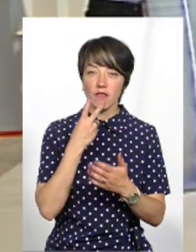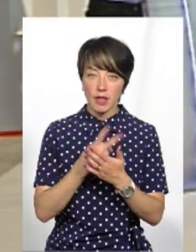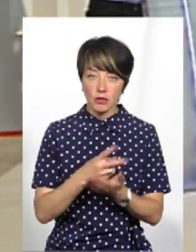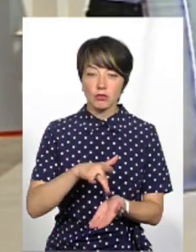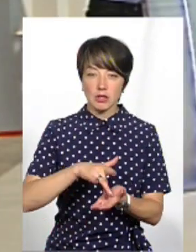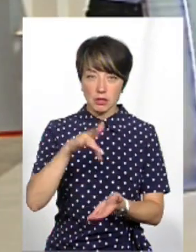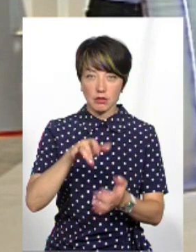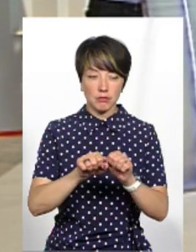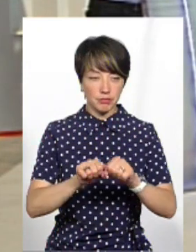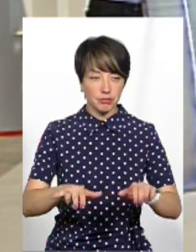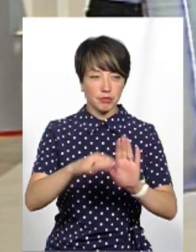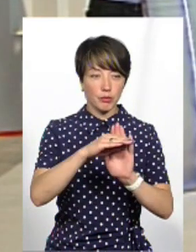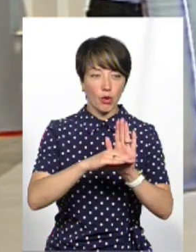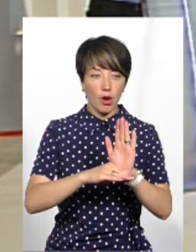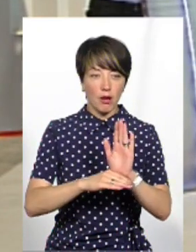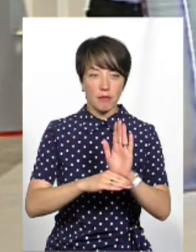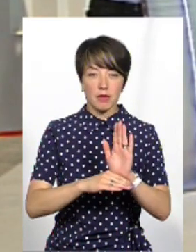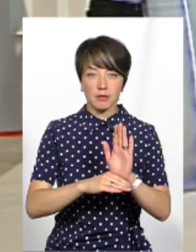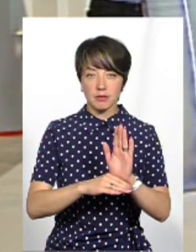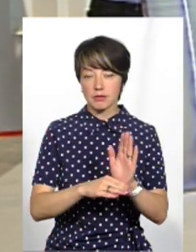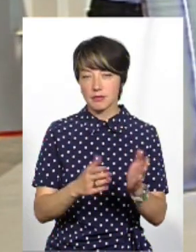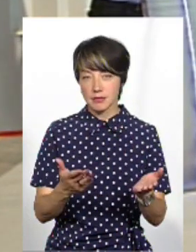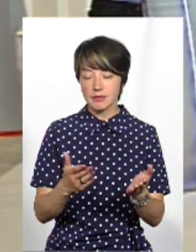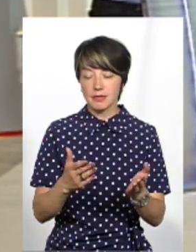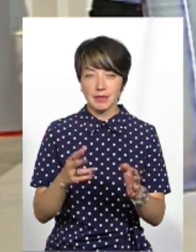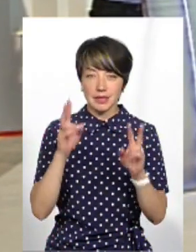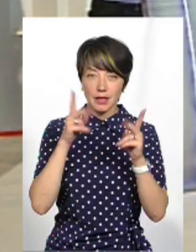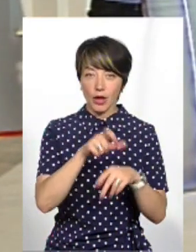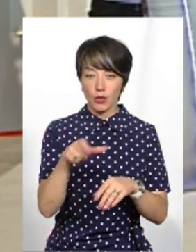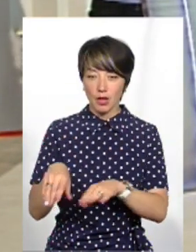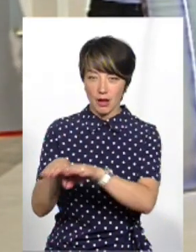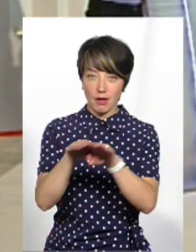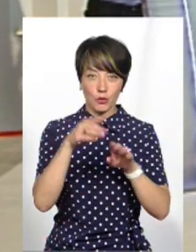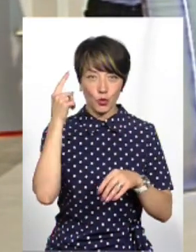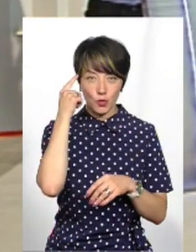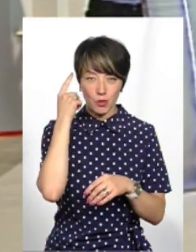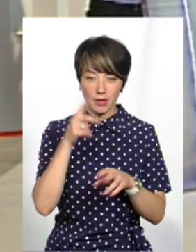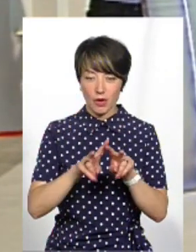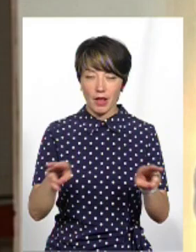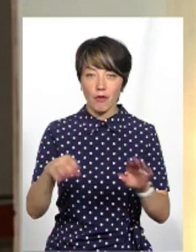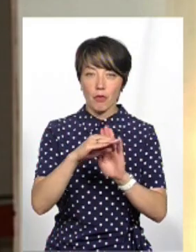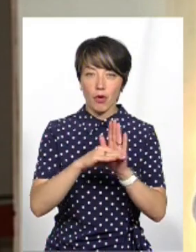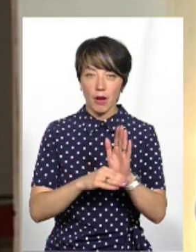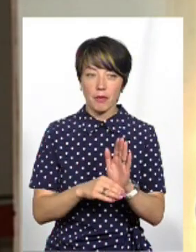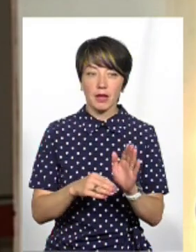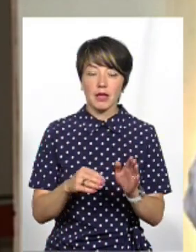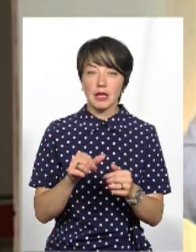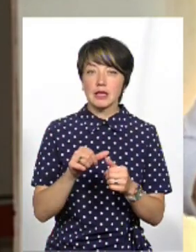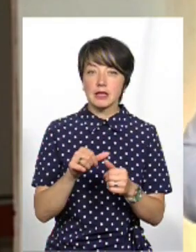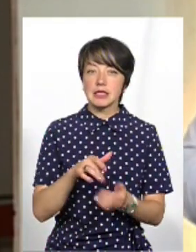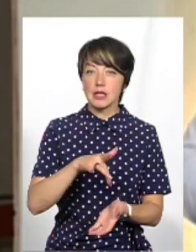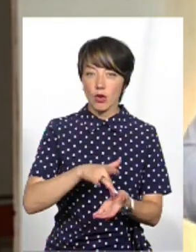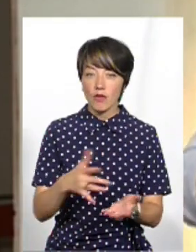що централізовано десь їм, чи дали, чи не можуть всі люди однаково думати в однаковій програмі. Тобто, видно, це